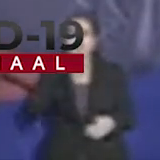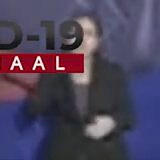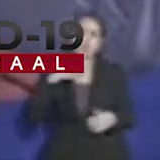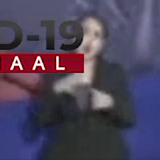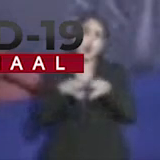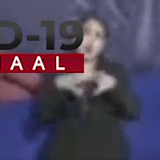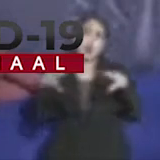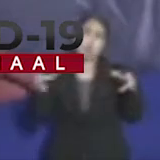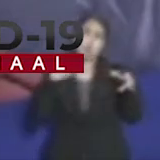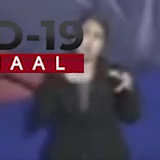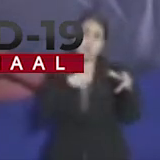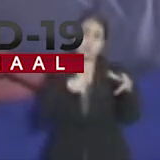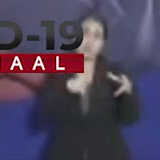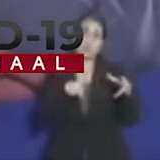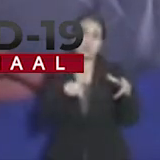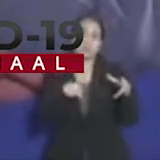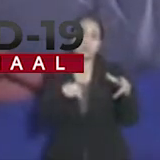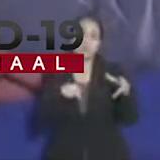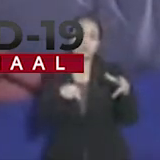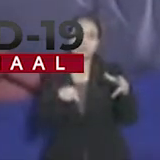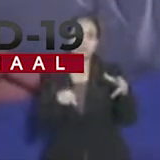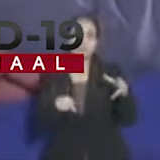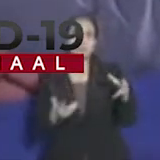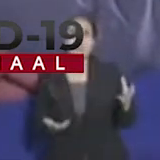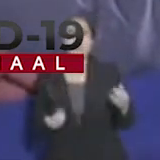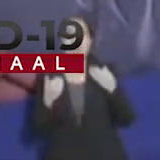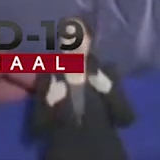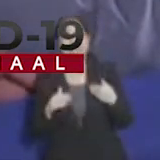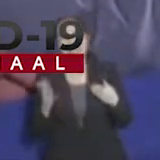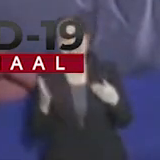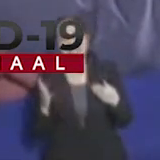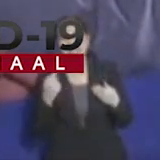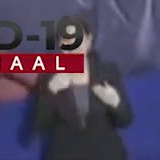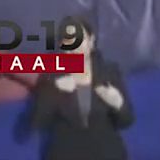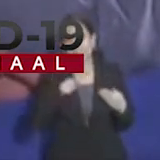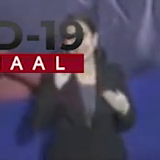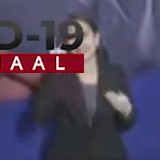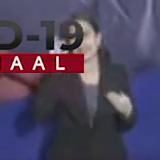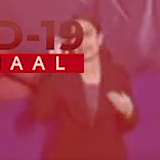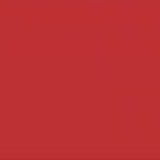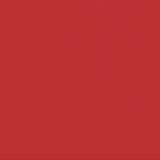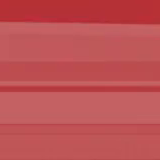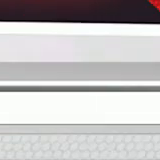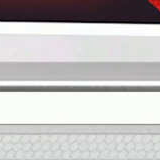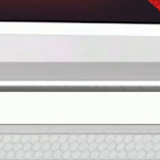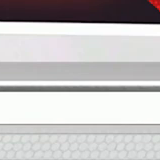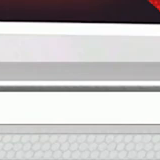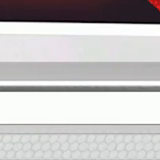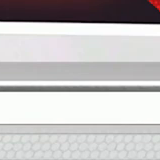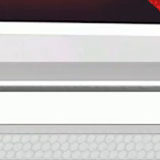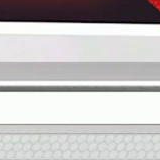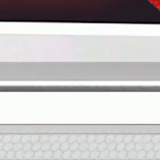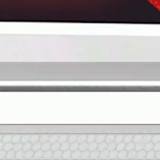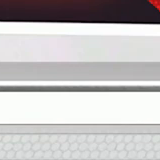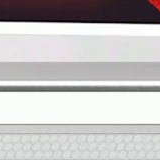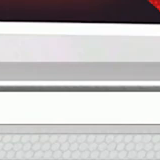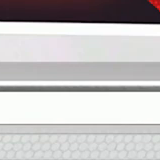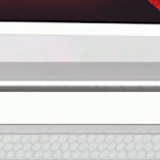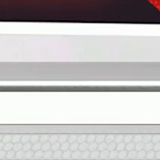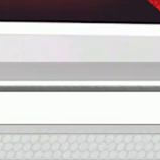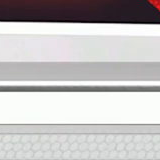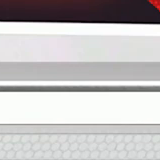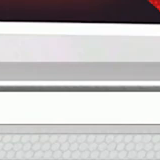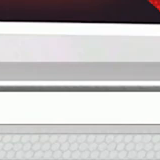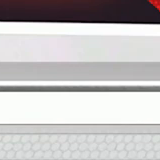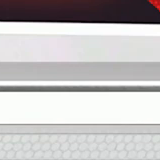zorg nodig hebben en eigenlijk op de IC moeten liggen, die kunnen die zorg niet krijgen. Het vaccin heeft zijn nut al bewezen, zegt